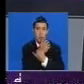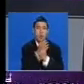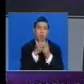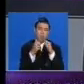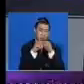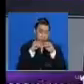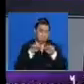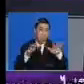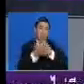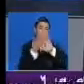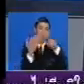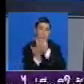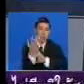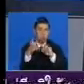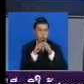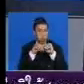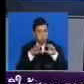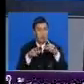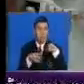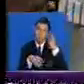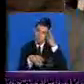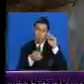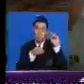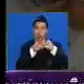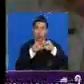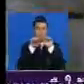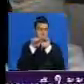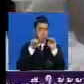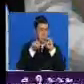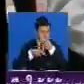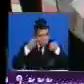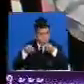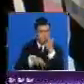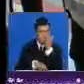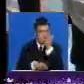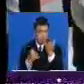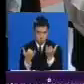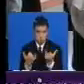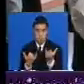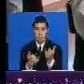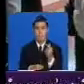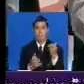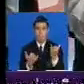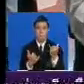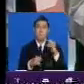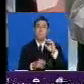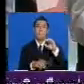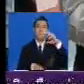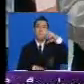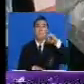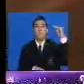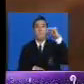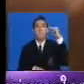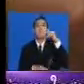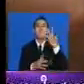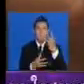ให้ถี่มากขึ้นค่ะเพื่อสร้างความมั่นใจให้กับผู้ใช้บริการสนามบินสุวรรณภูมิตอนนี้ติดตั้งเจลแอลกอฮอล์สำหรับความทำ